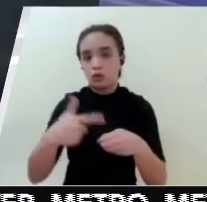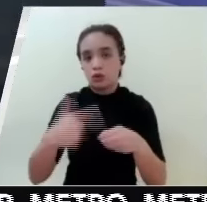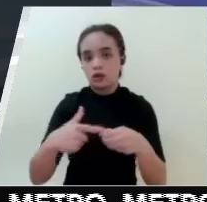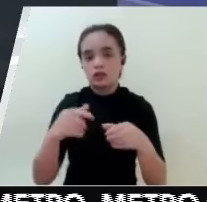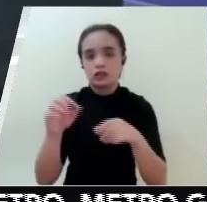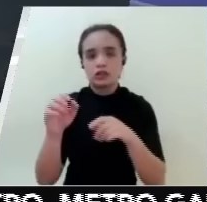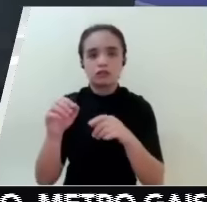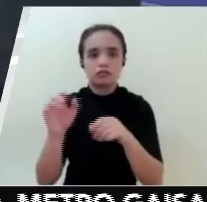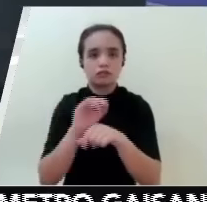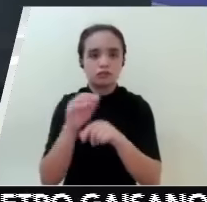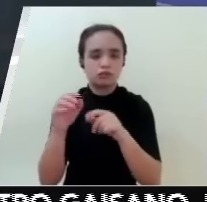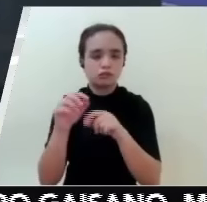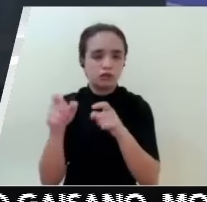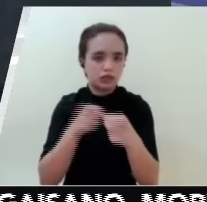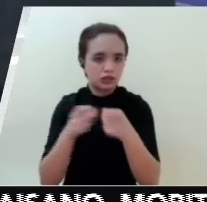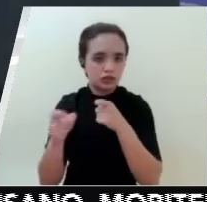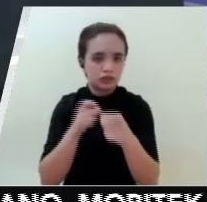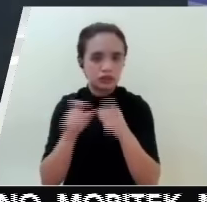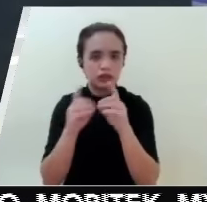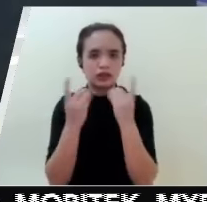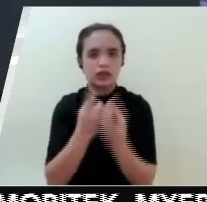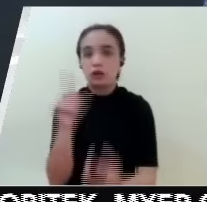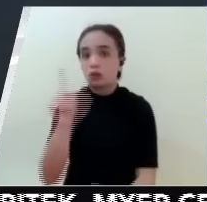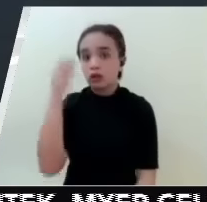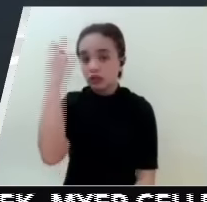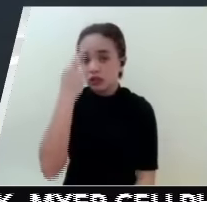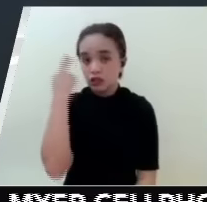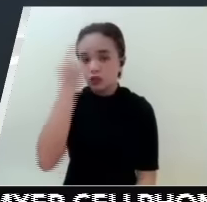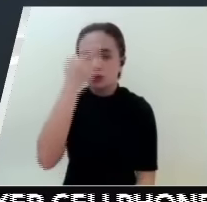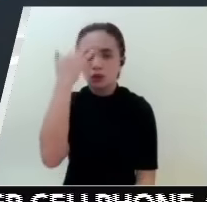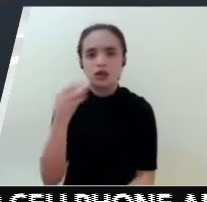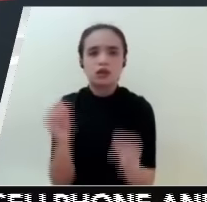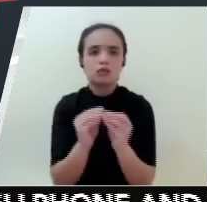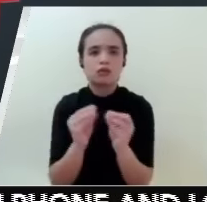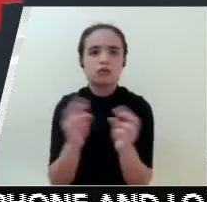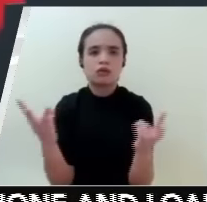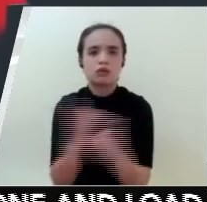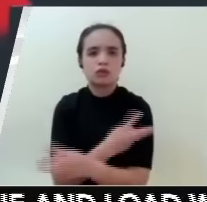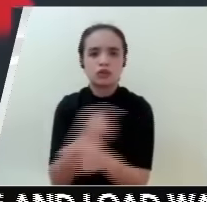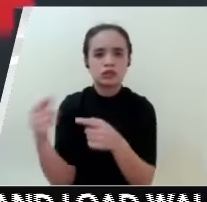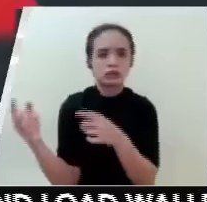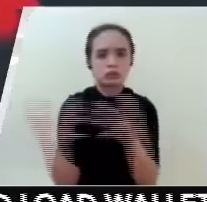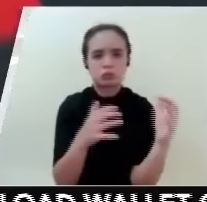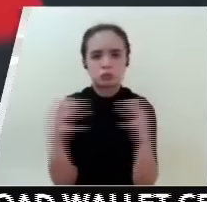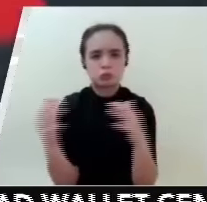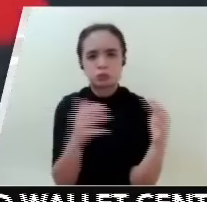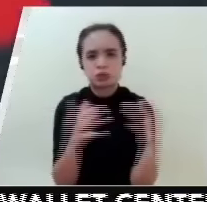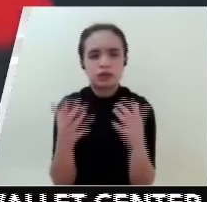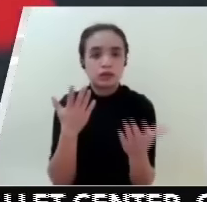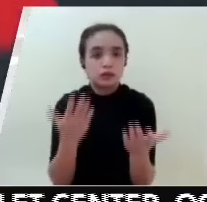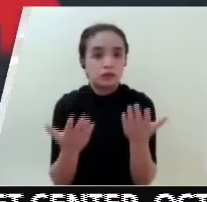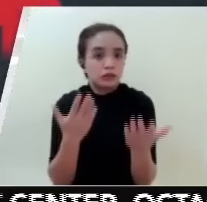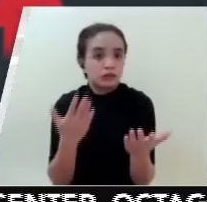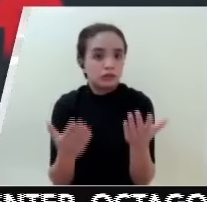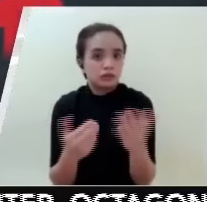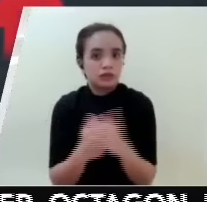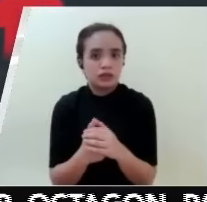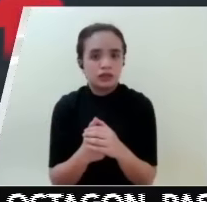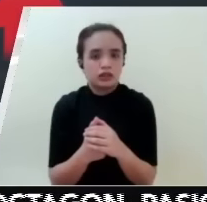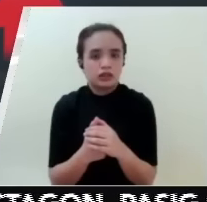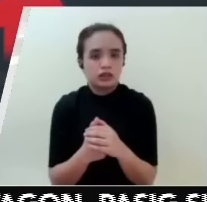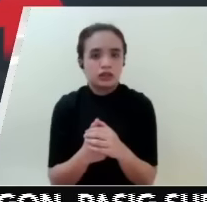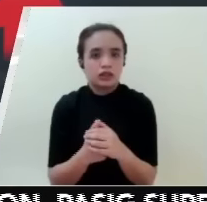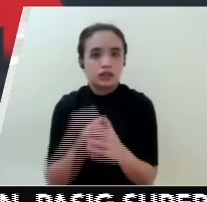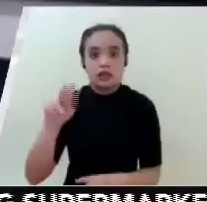na isa sa mga dahilan ng taas presyo ang lumalalang tensyon sa Middle East dahil sa posibleng pagganti ng bansang Iran.